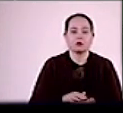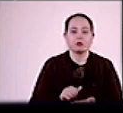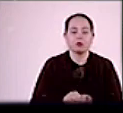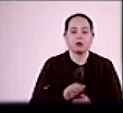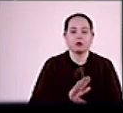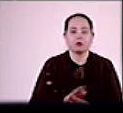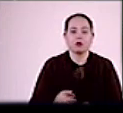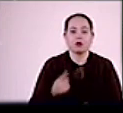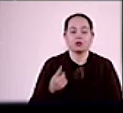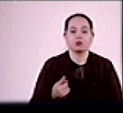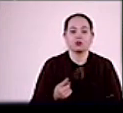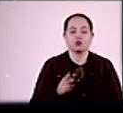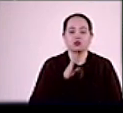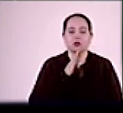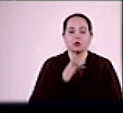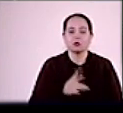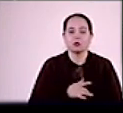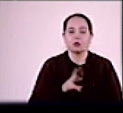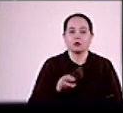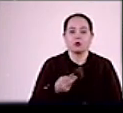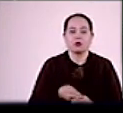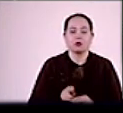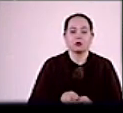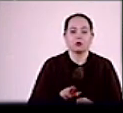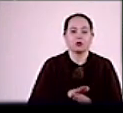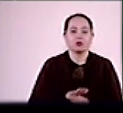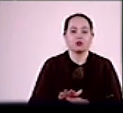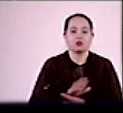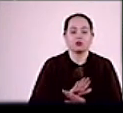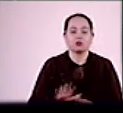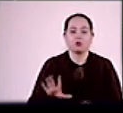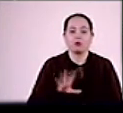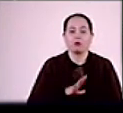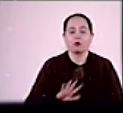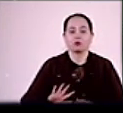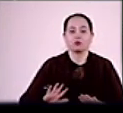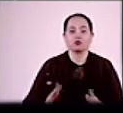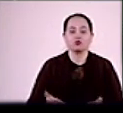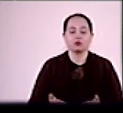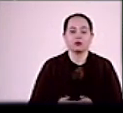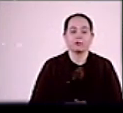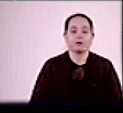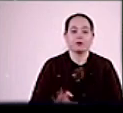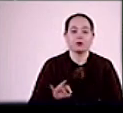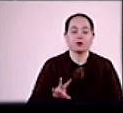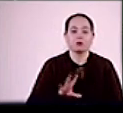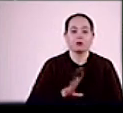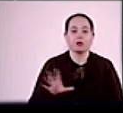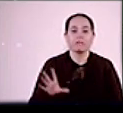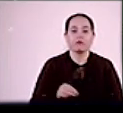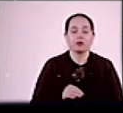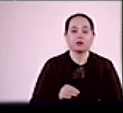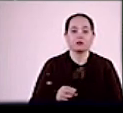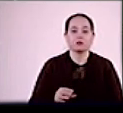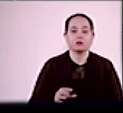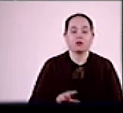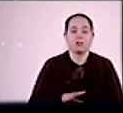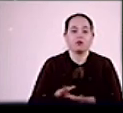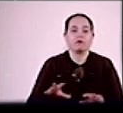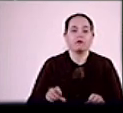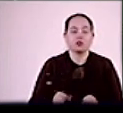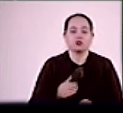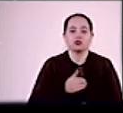одно женское сердце. Но этому не суждено было случиться. Он был весь охвачен